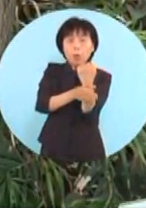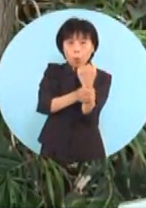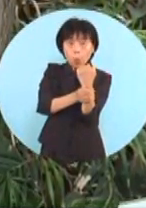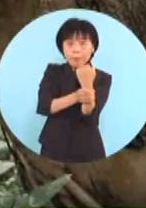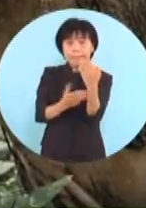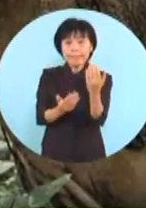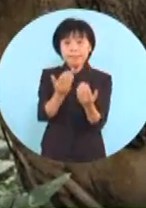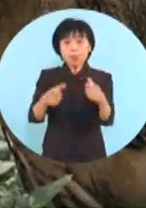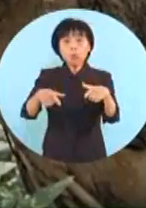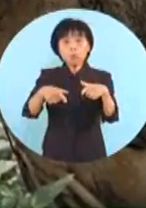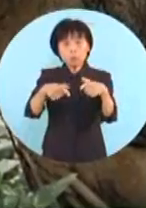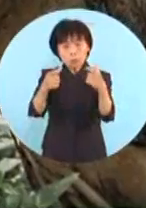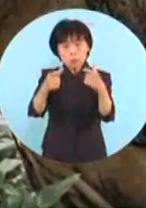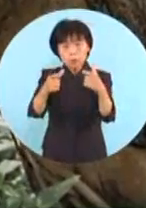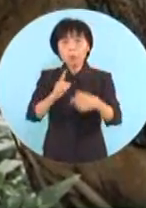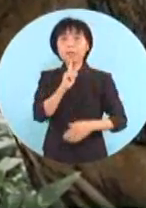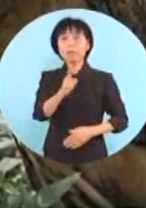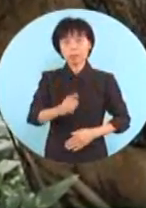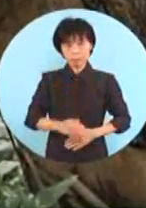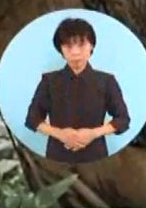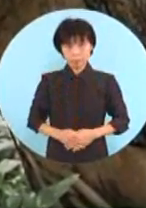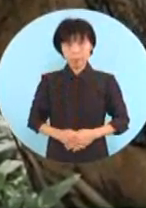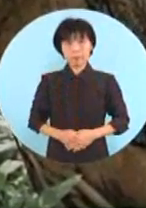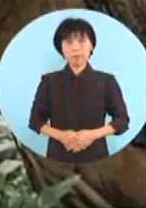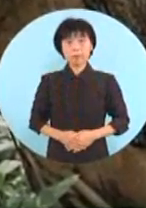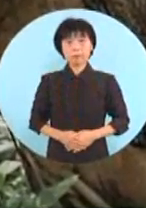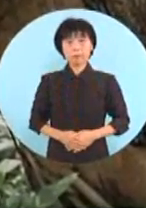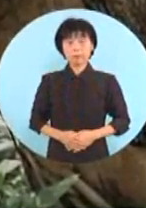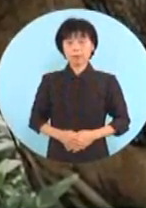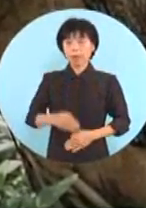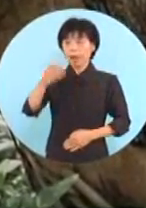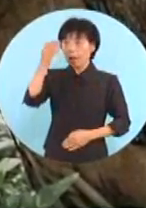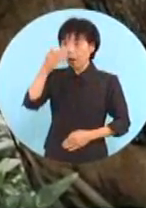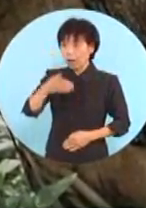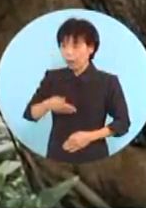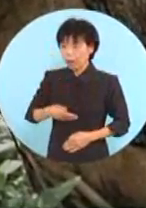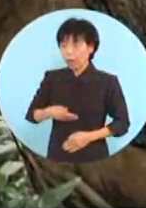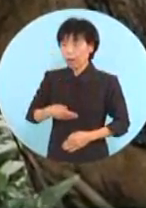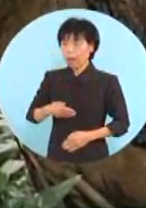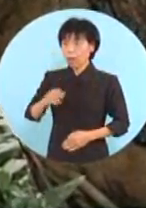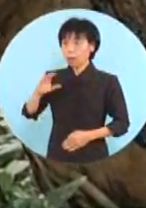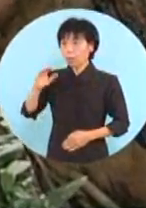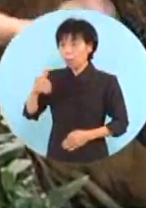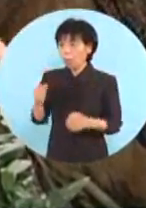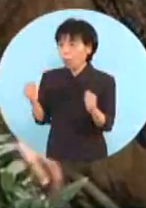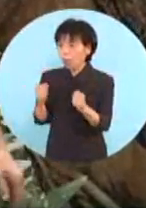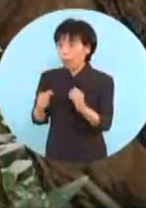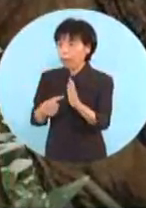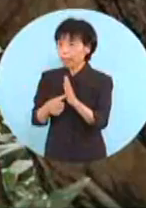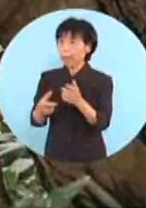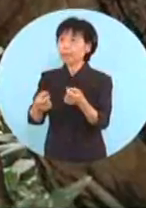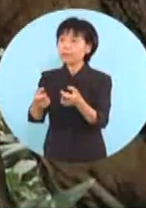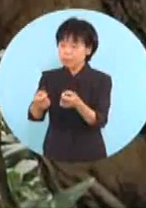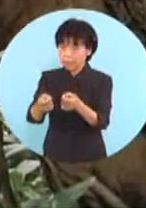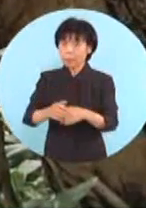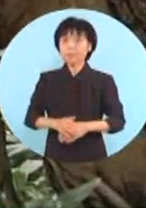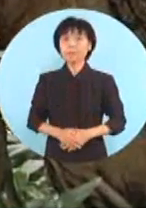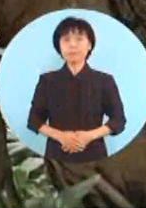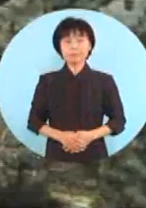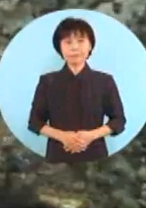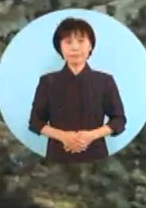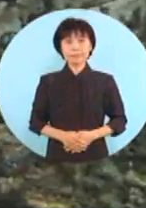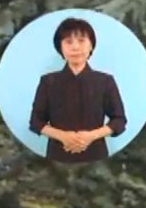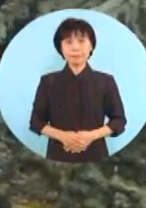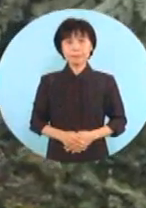植物のことを締め殺し植物って呼んでるんですよ。 締め殺し植物、 はい、ちょっと恐ろしそうな名前ですよね。